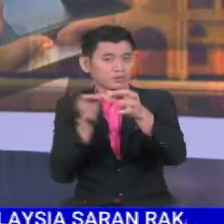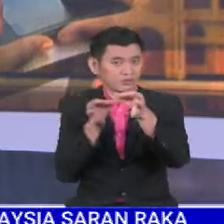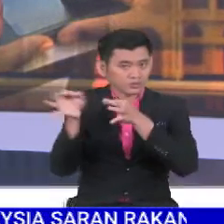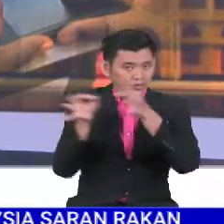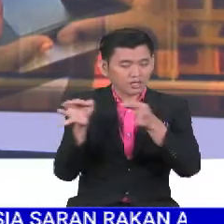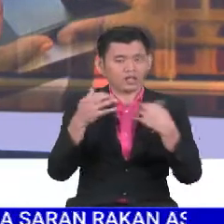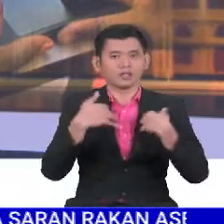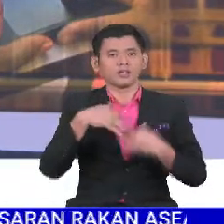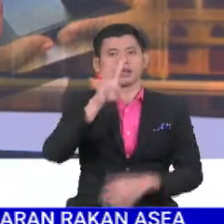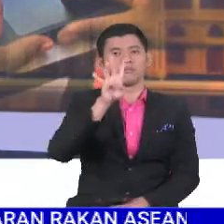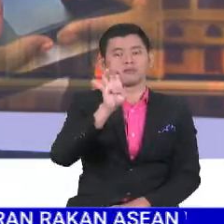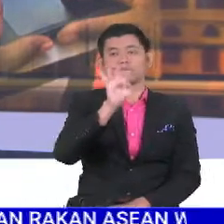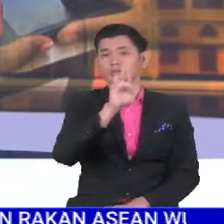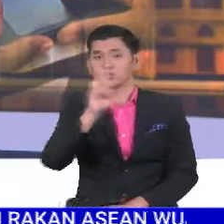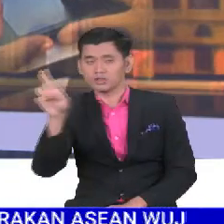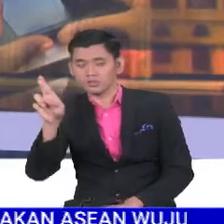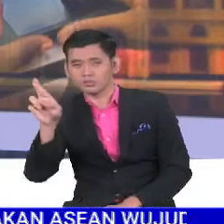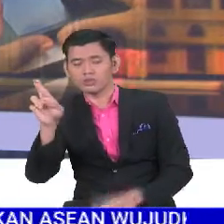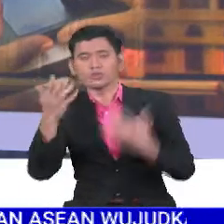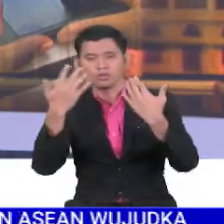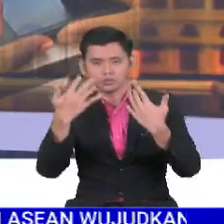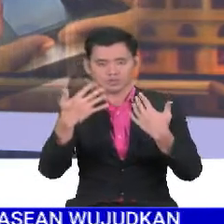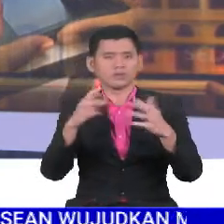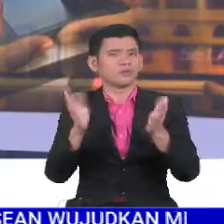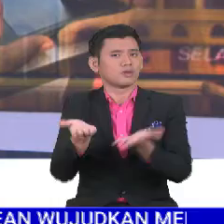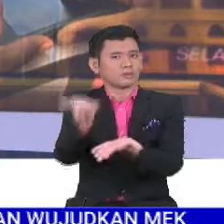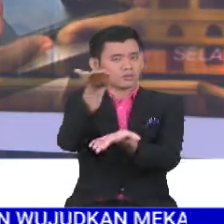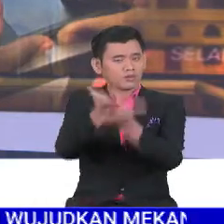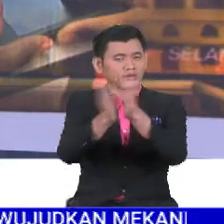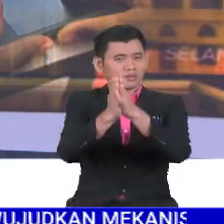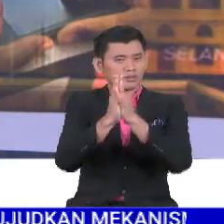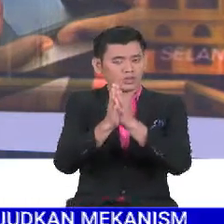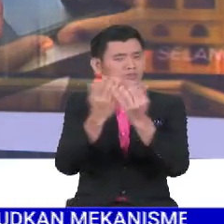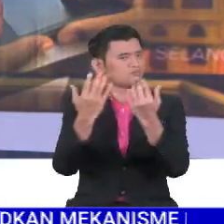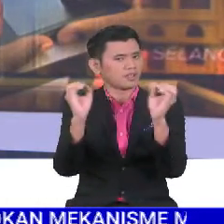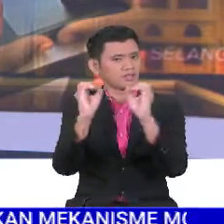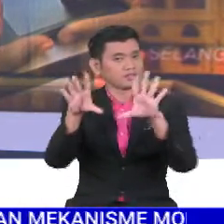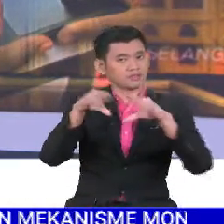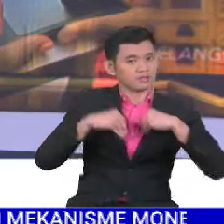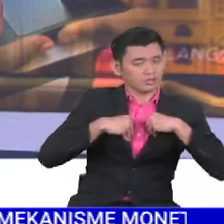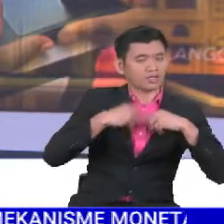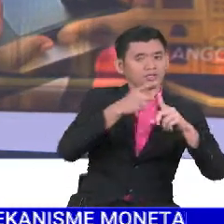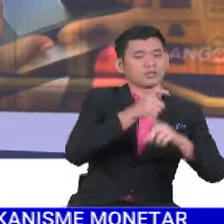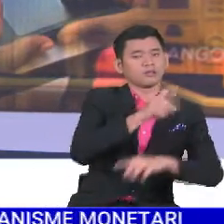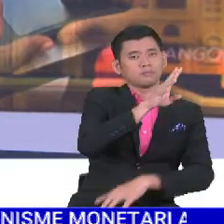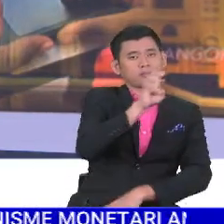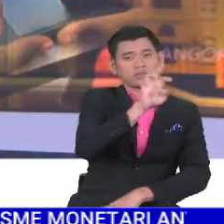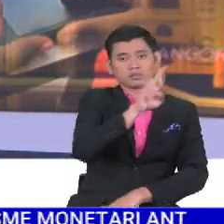ini 40,000 permohonan telah ditolak daripada jumlah keseluruhan 470,000 pemohon.